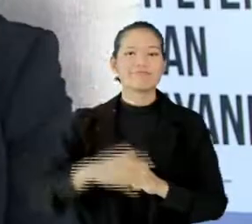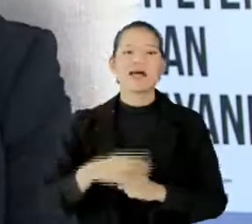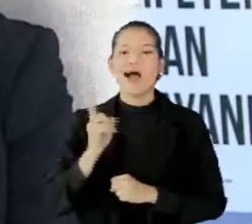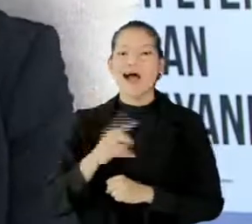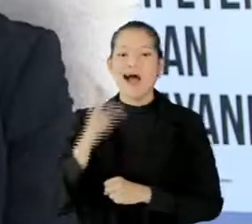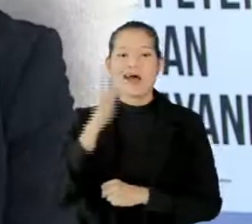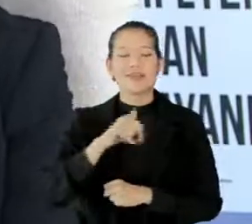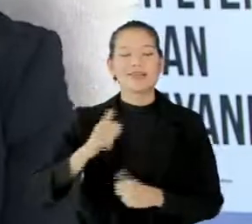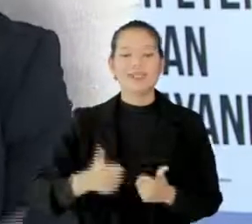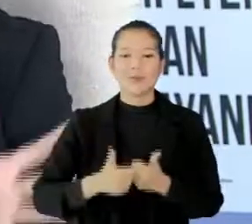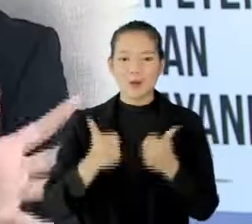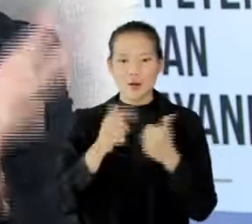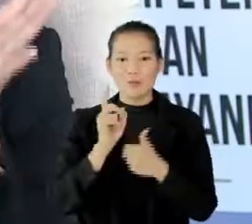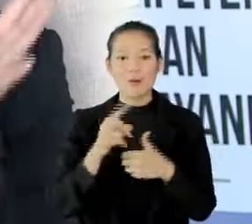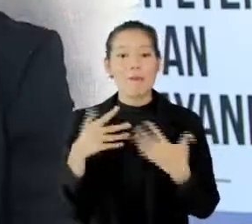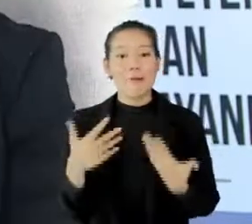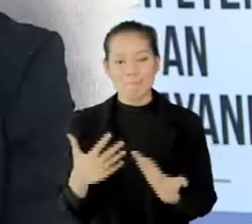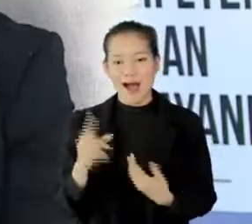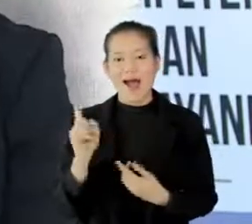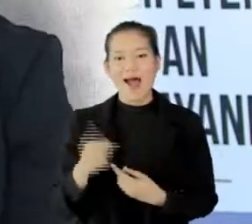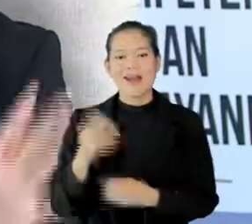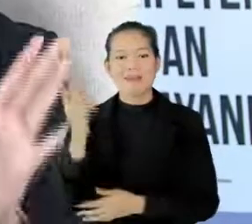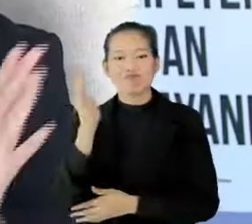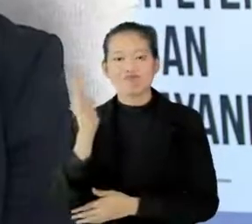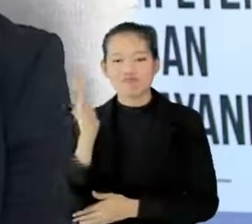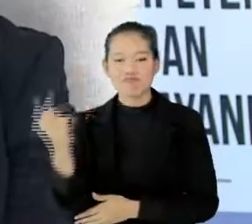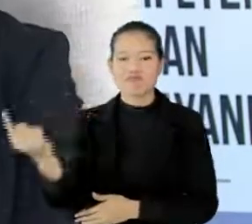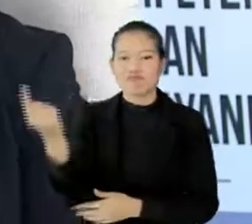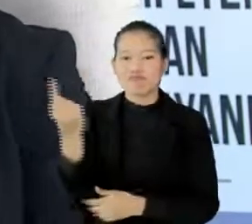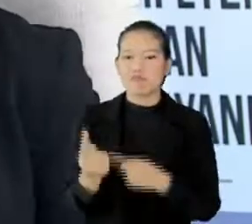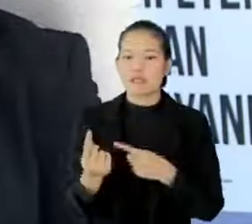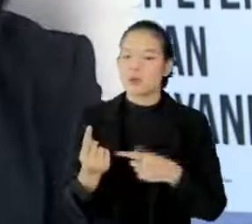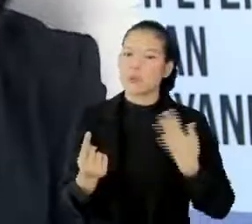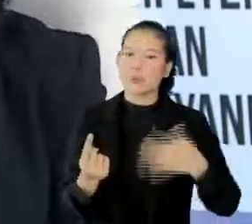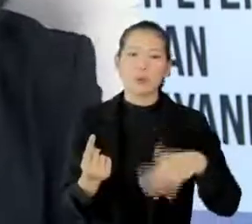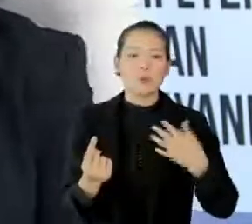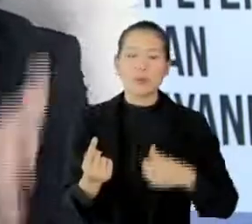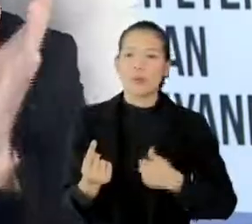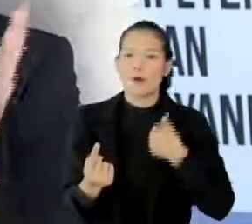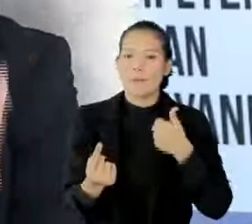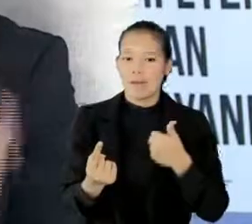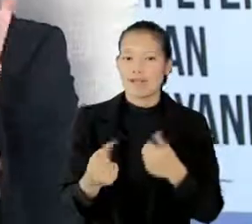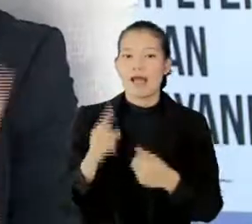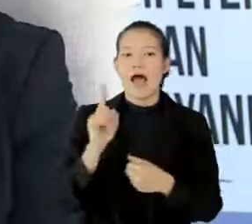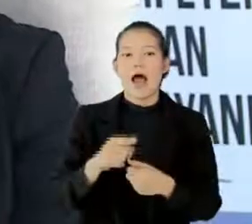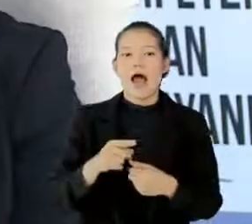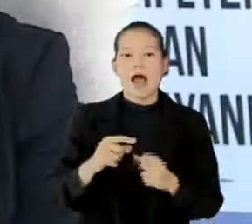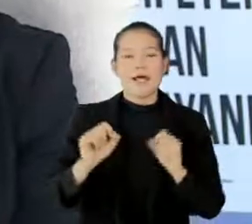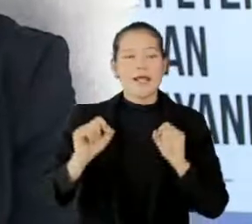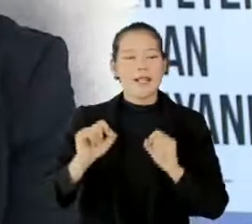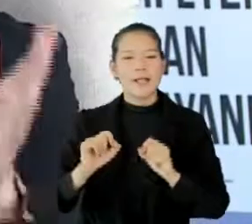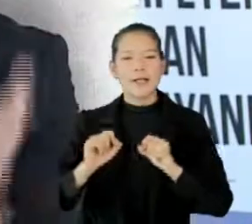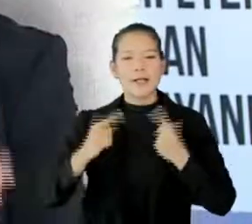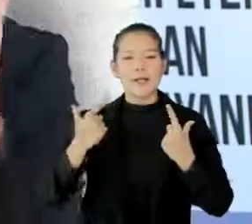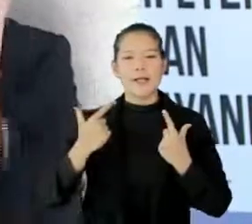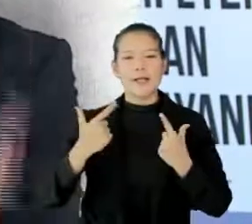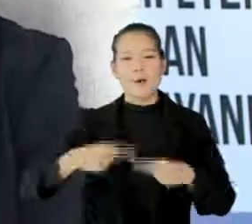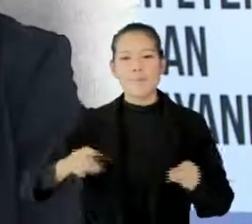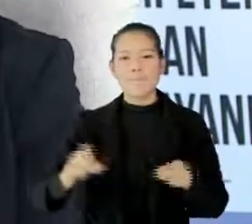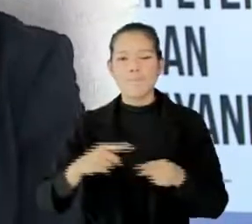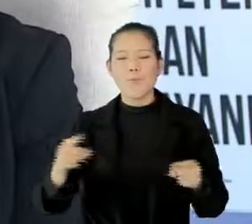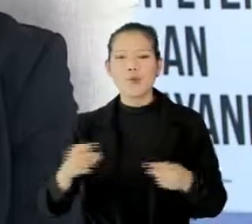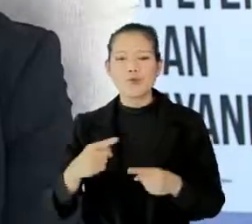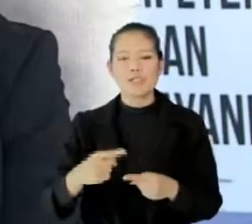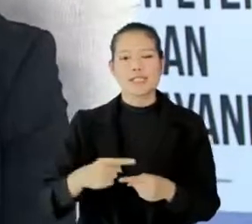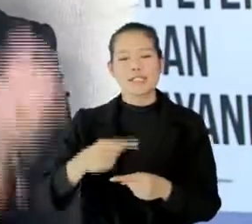sangat istimewa nih, karena kita kedatangan narasumber yang luar biasa. Ada legenda musik rock papan atas